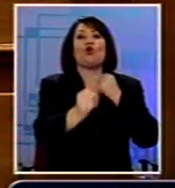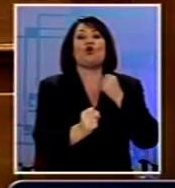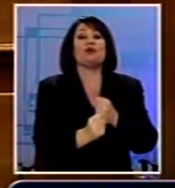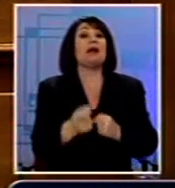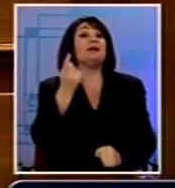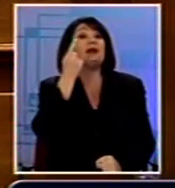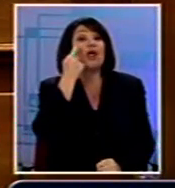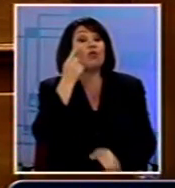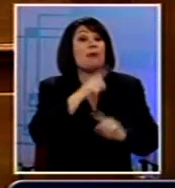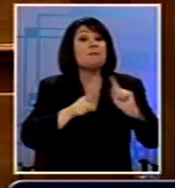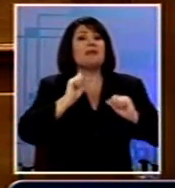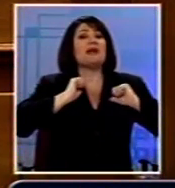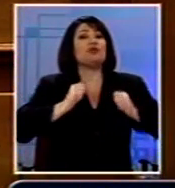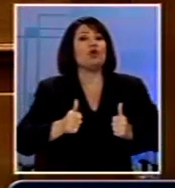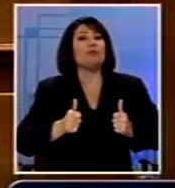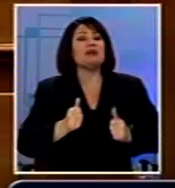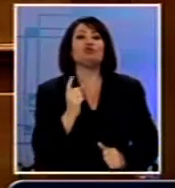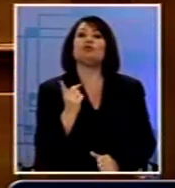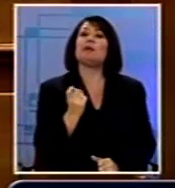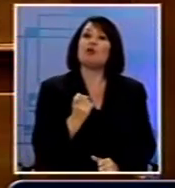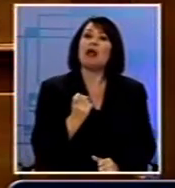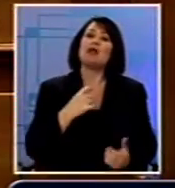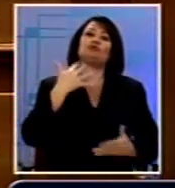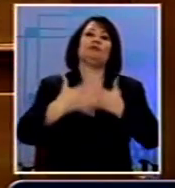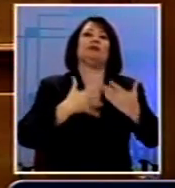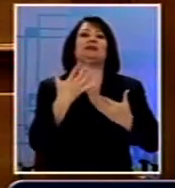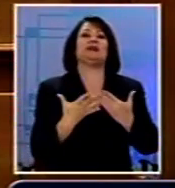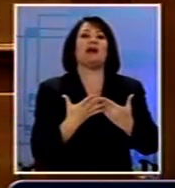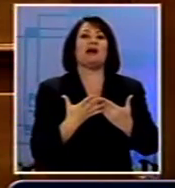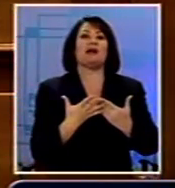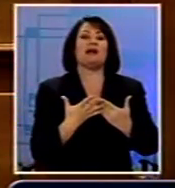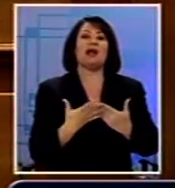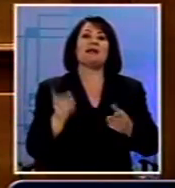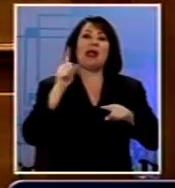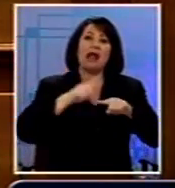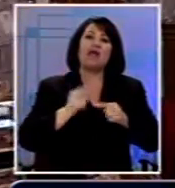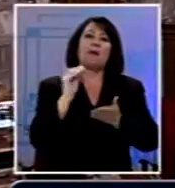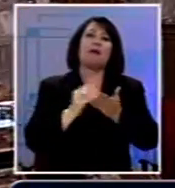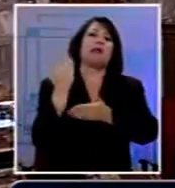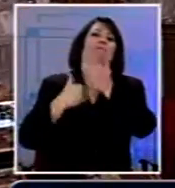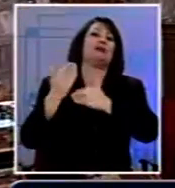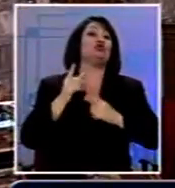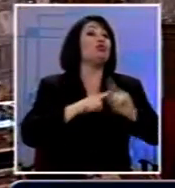ποιοι θα τολμήσουν να προκαλέσουν αναταραχή και να ρίξουν την Ελλάδα πάλι πίσω.